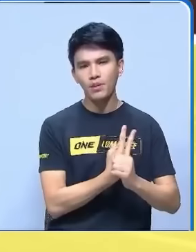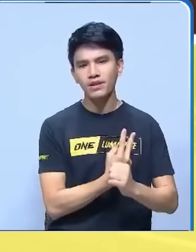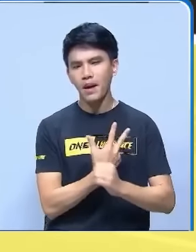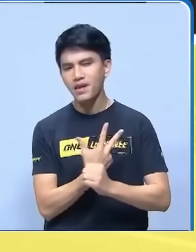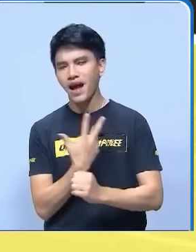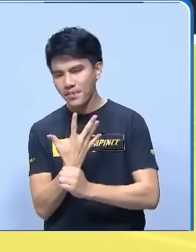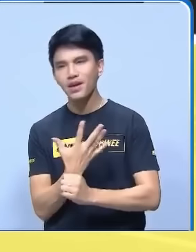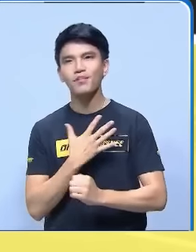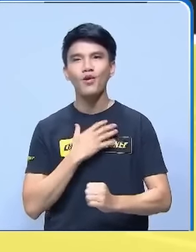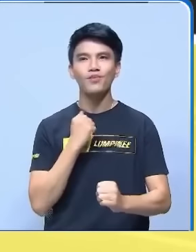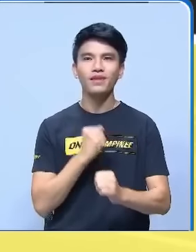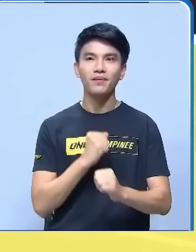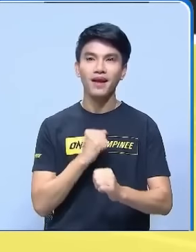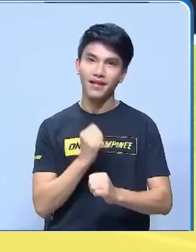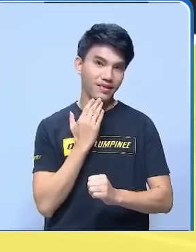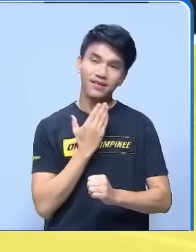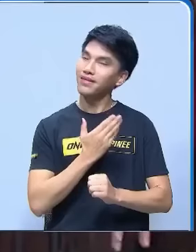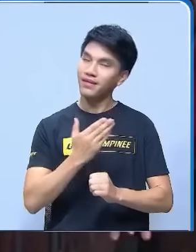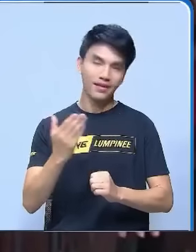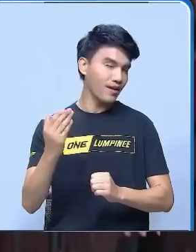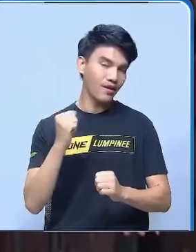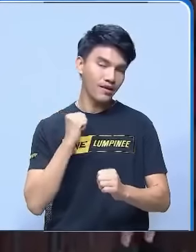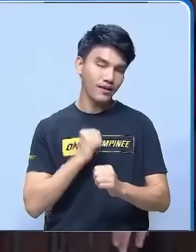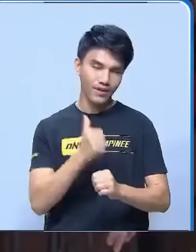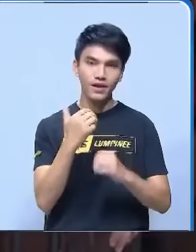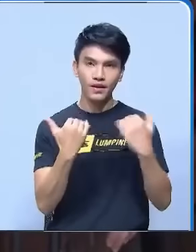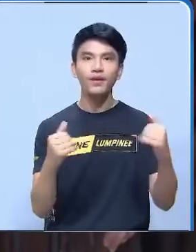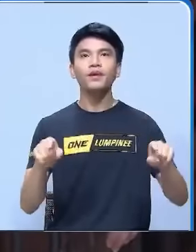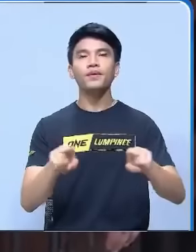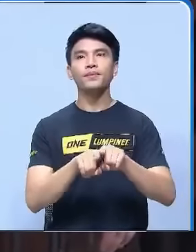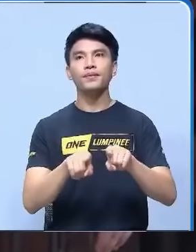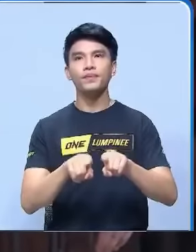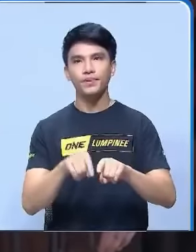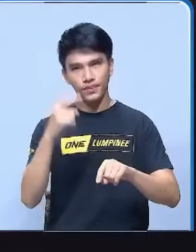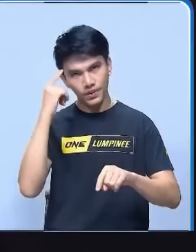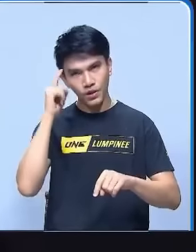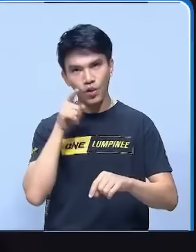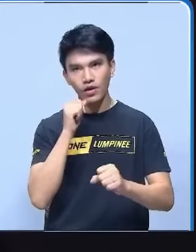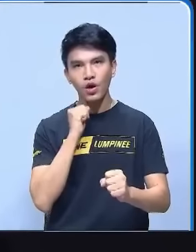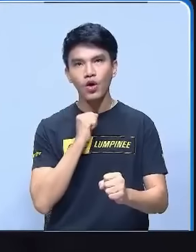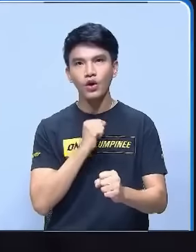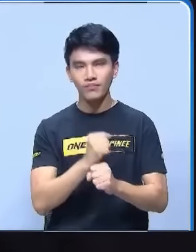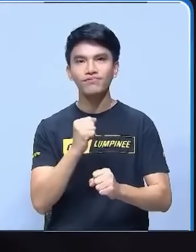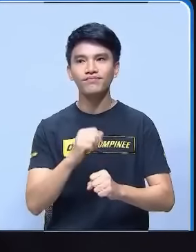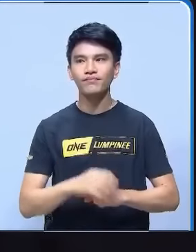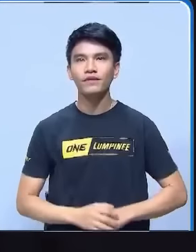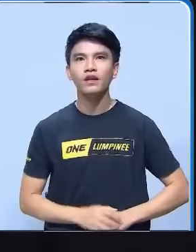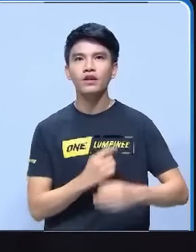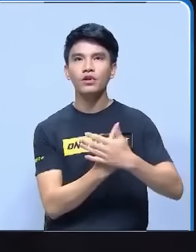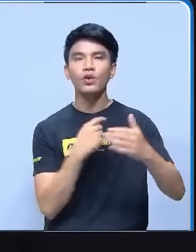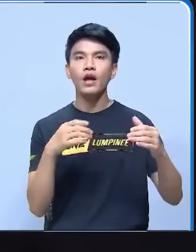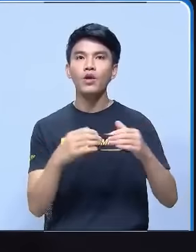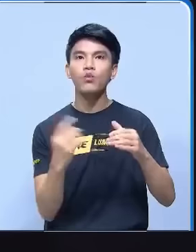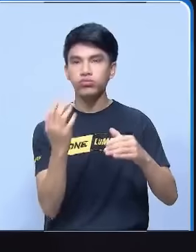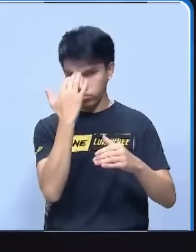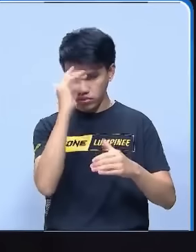ปีที่ผ่านมาผมอยู่กับ2คดีนี้เข็นจนสุดครั้งนี้ก็เช่นกันมันต้องสุด ค่ะนี่ต้องบอกว่าเป็นตัวแทนกลุ่มหนึ่งเท่านั้นเพราะจ